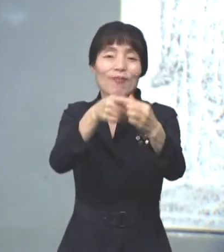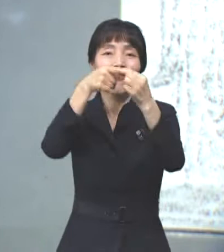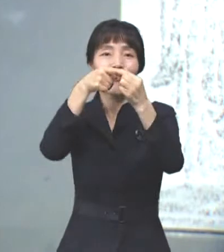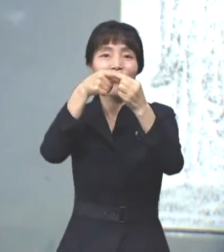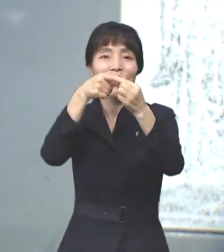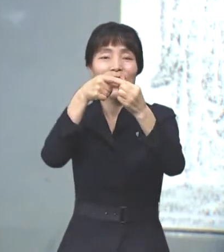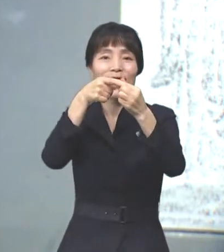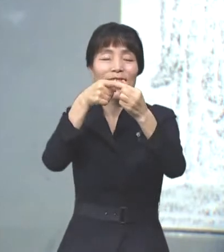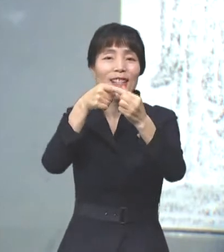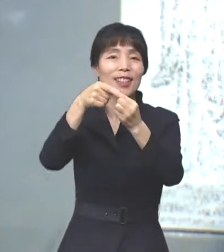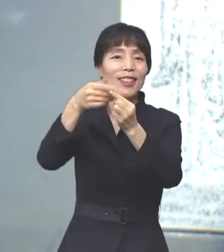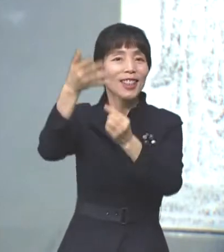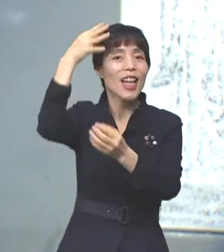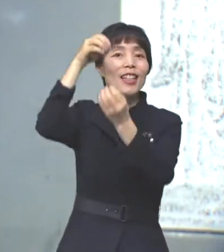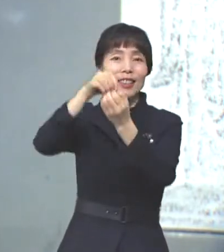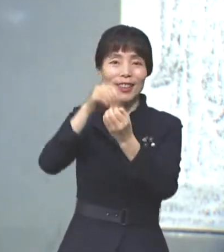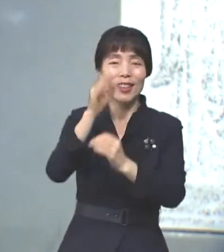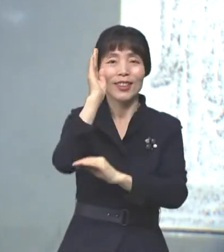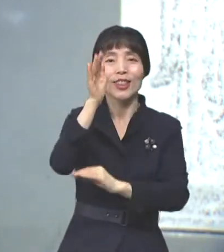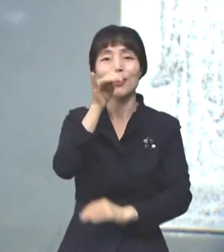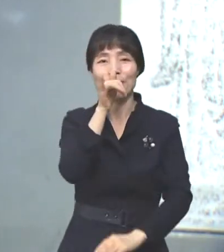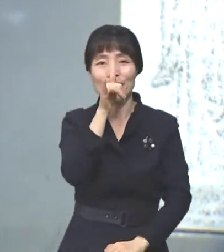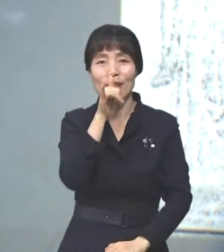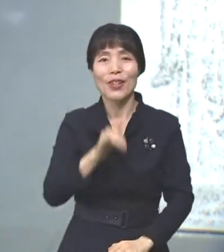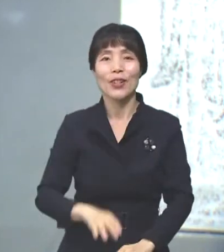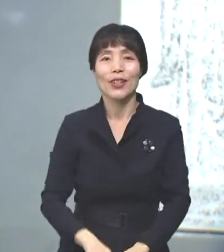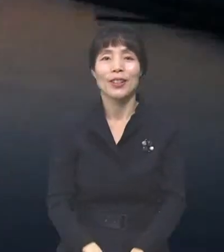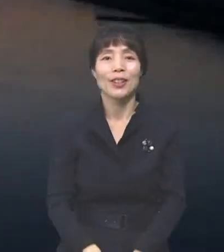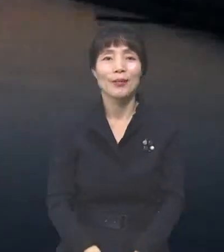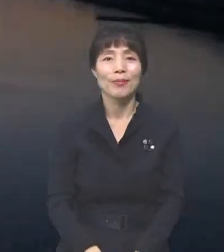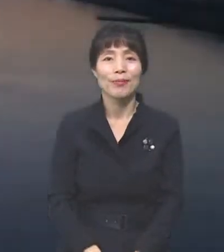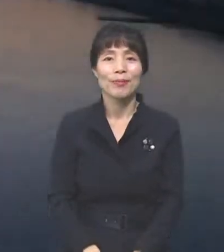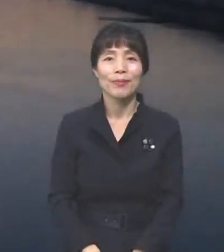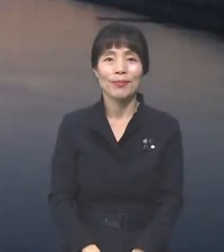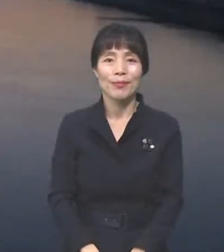그런 설화가 예로부터 전해내려오고 있습니다.